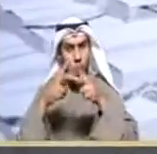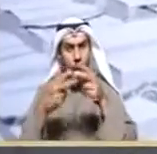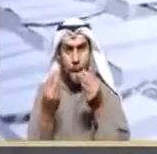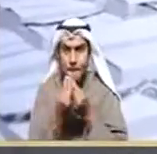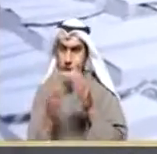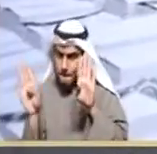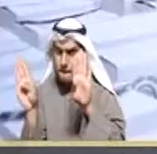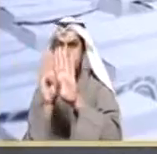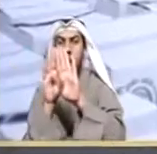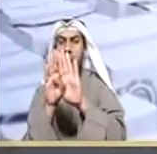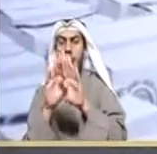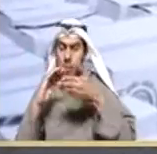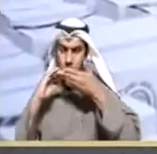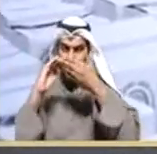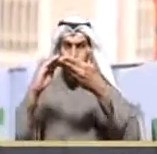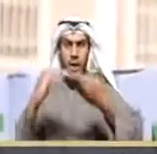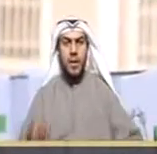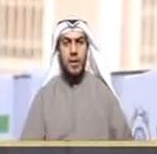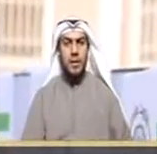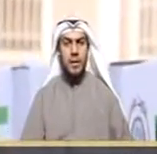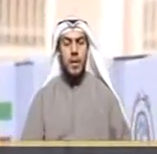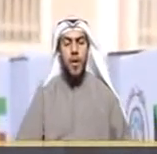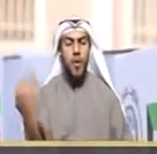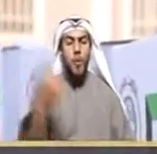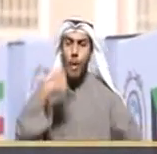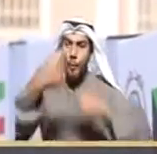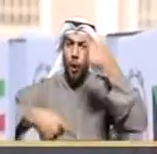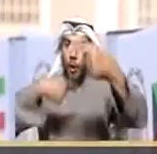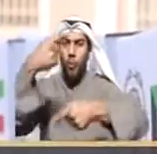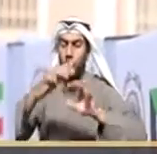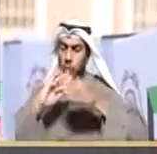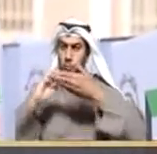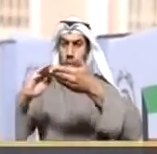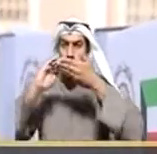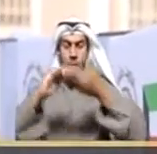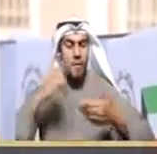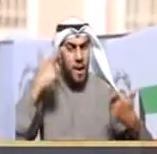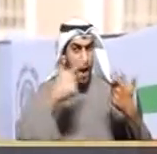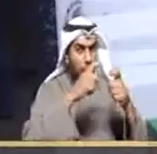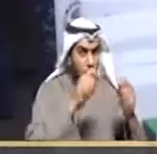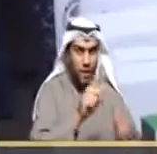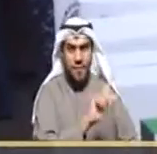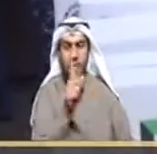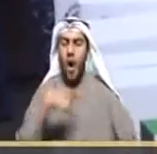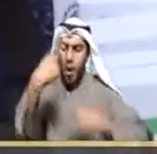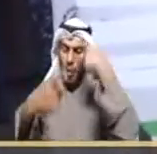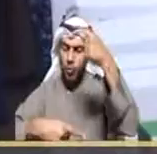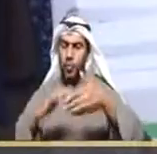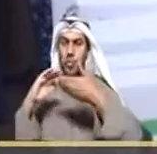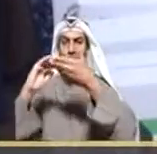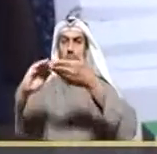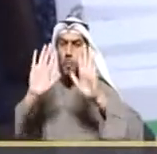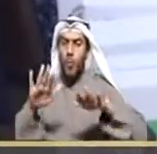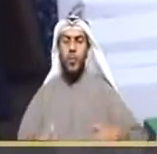جانبكم لم يتوقف عن متابعة أحوال المتضررين بسبب الحرب ضد ما يسمى بتنظيم داعش، إذ أقامت